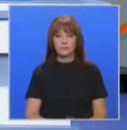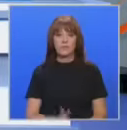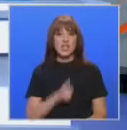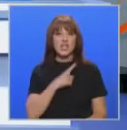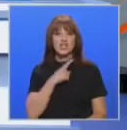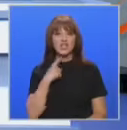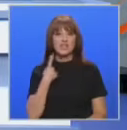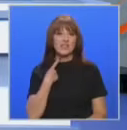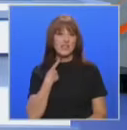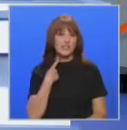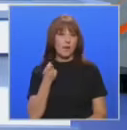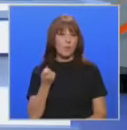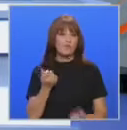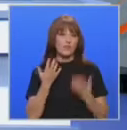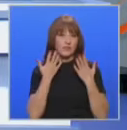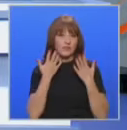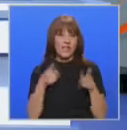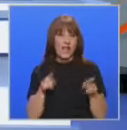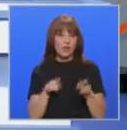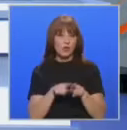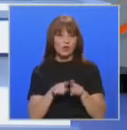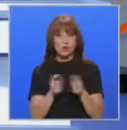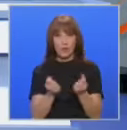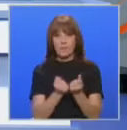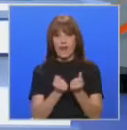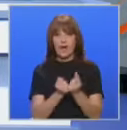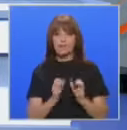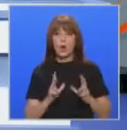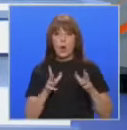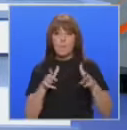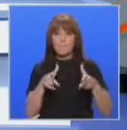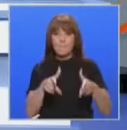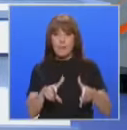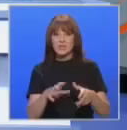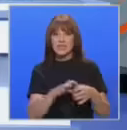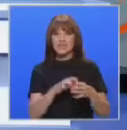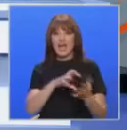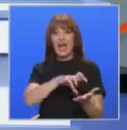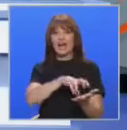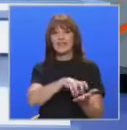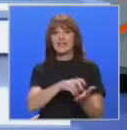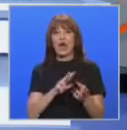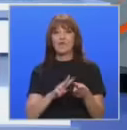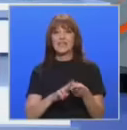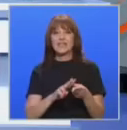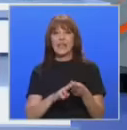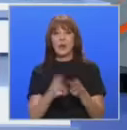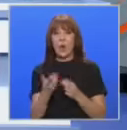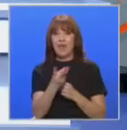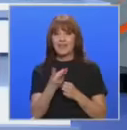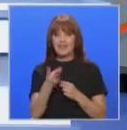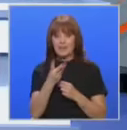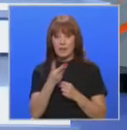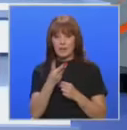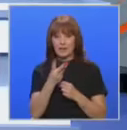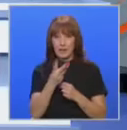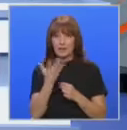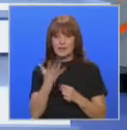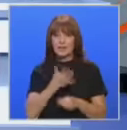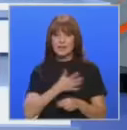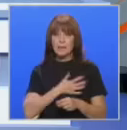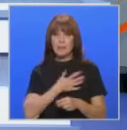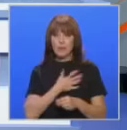Жертвите губят живота си на едно и също място, моста към квартал Василико. Смъртта на трима от тях, съдийката, дъщеря и